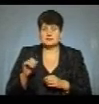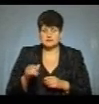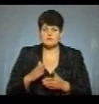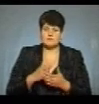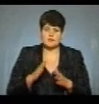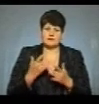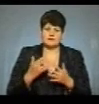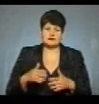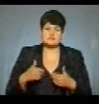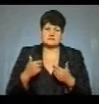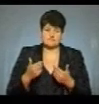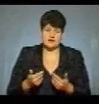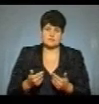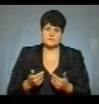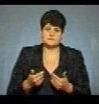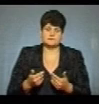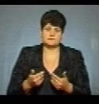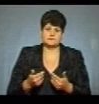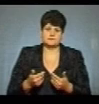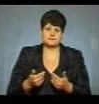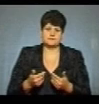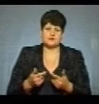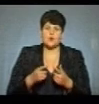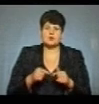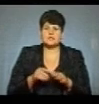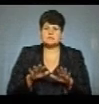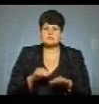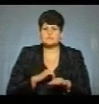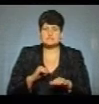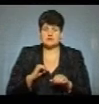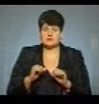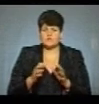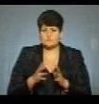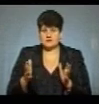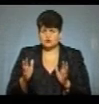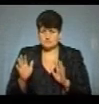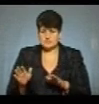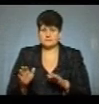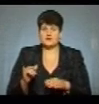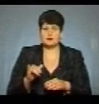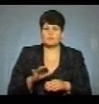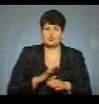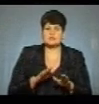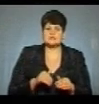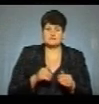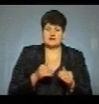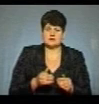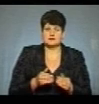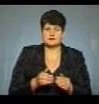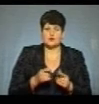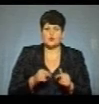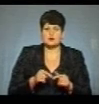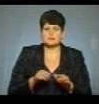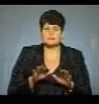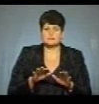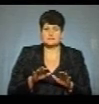декілька звернень про відносно органів місцевого самоврядування в більшості. Деколи були звернення відносно органів